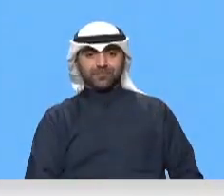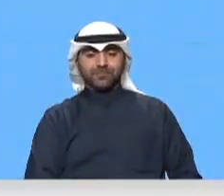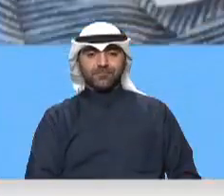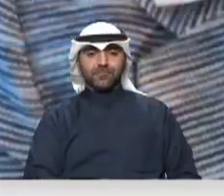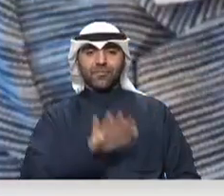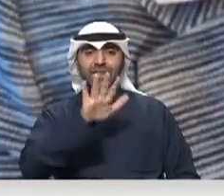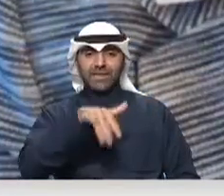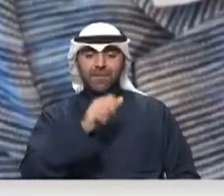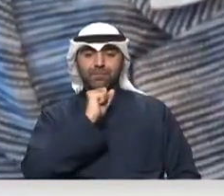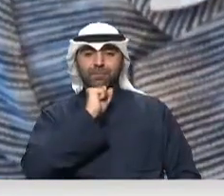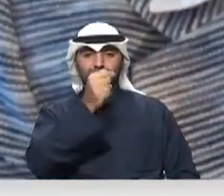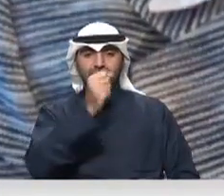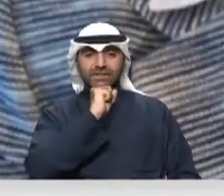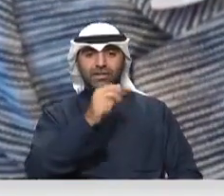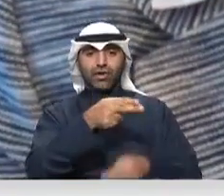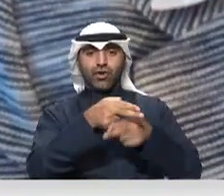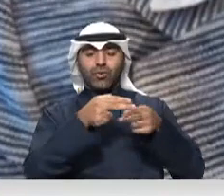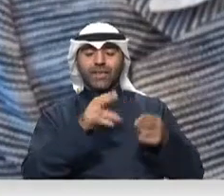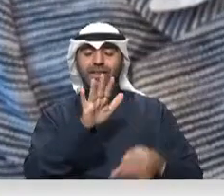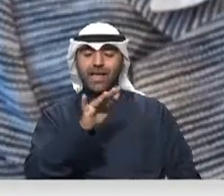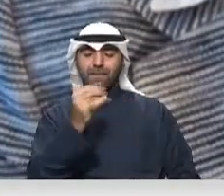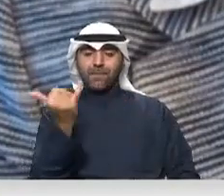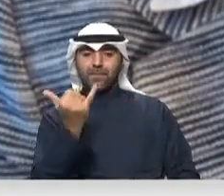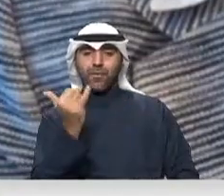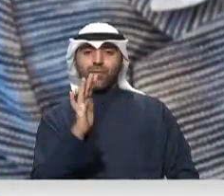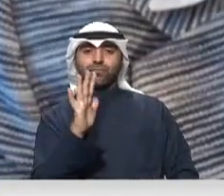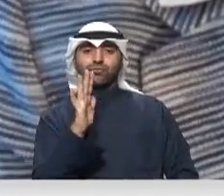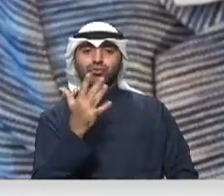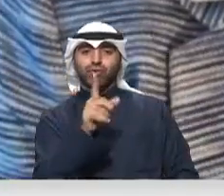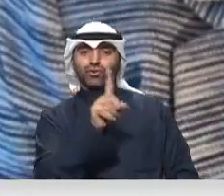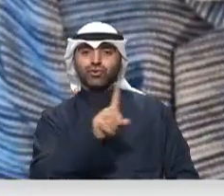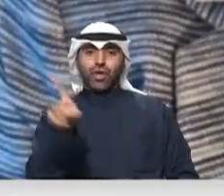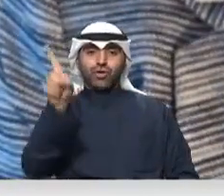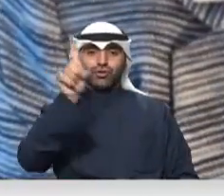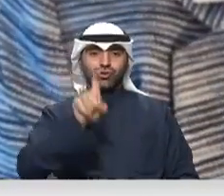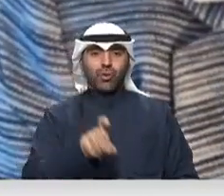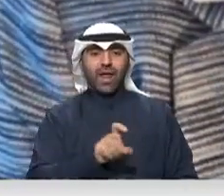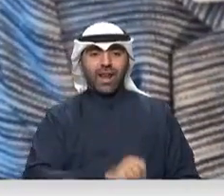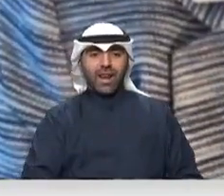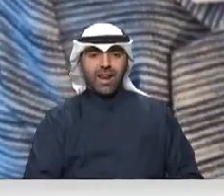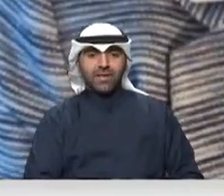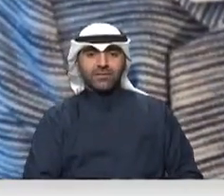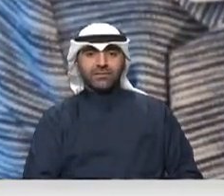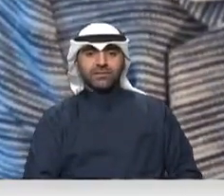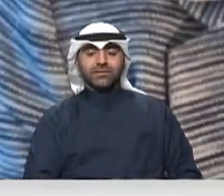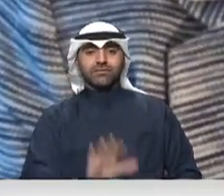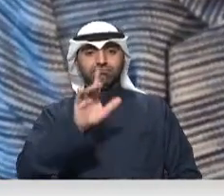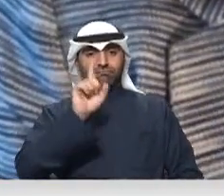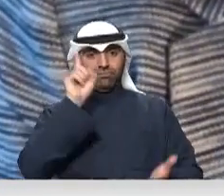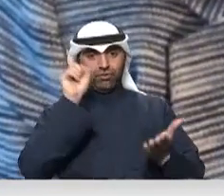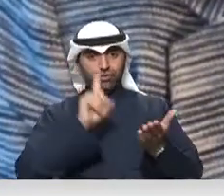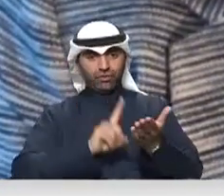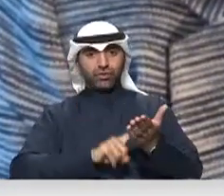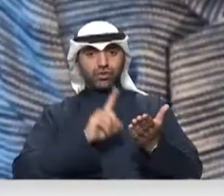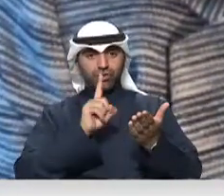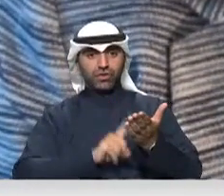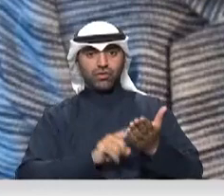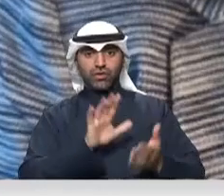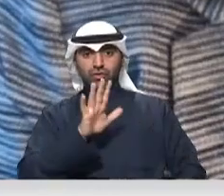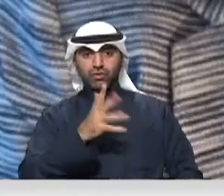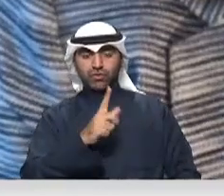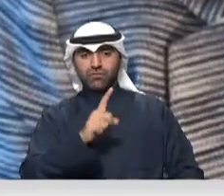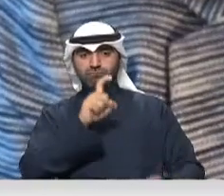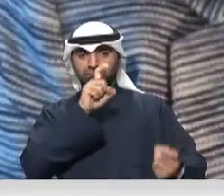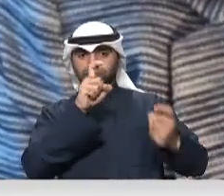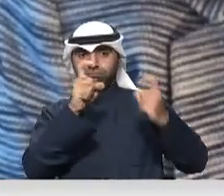نعم داليا، بالفعل يعني هذه النقطة هي الهام والأبرز، ولكن كذلك هل من المتوقع أيضا في